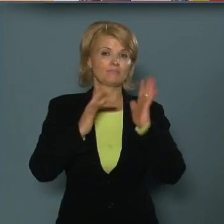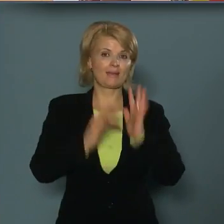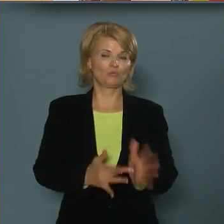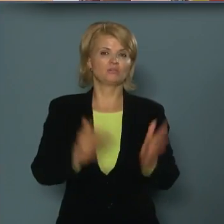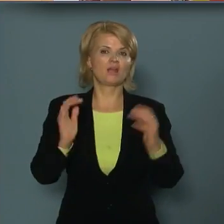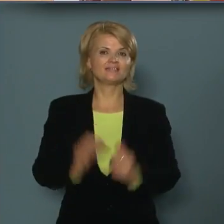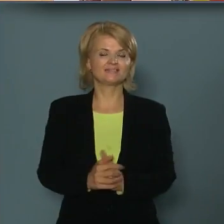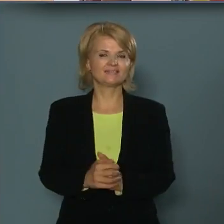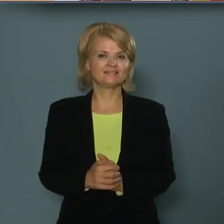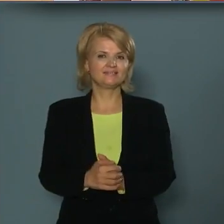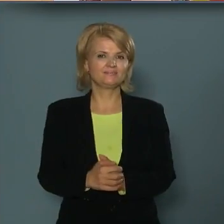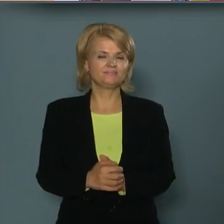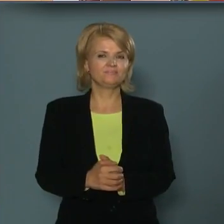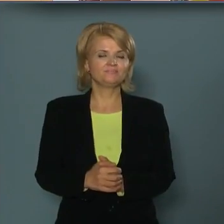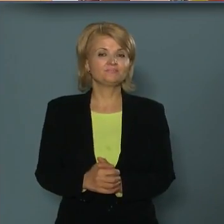be.